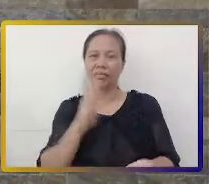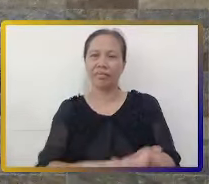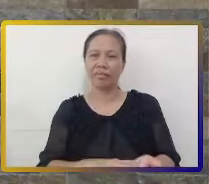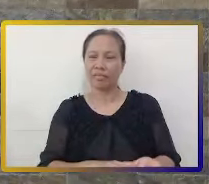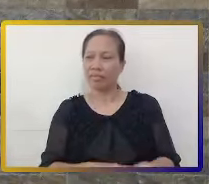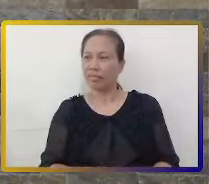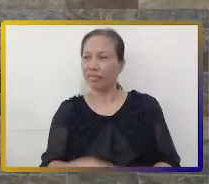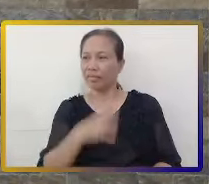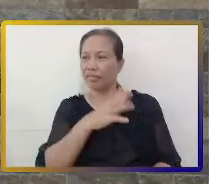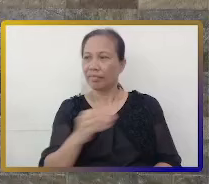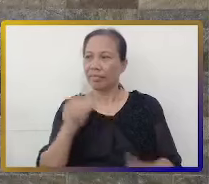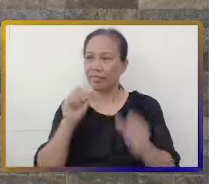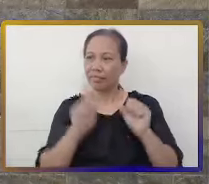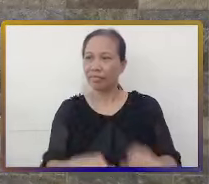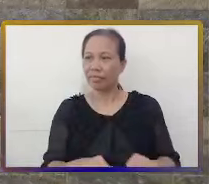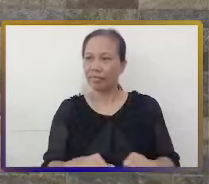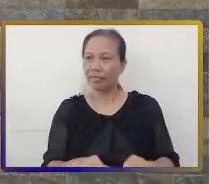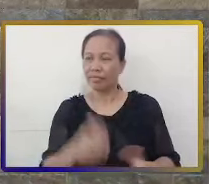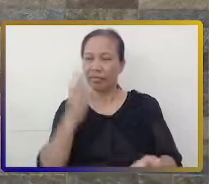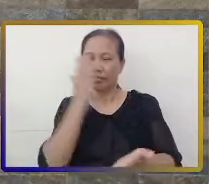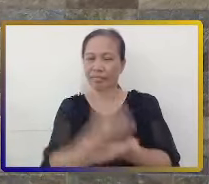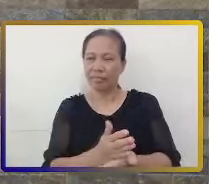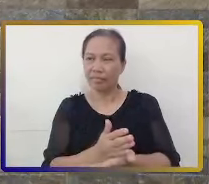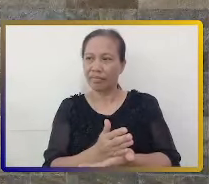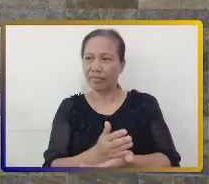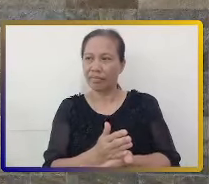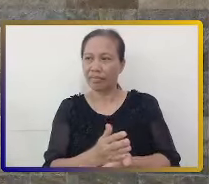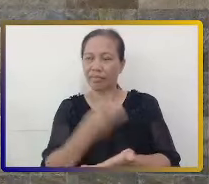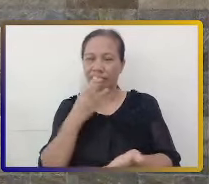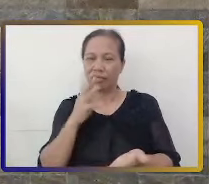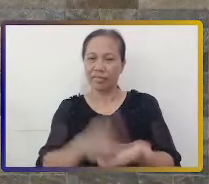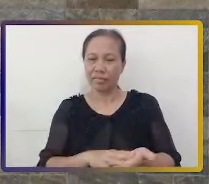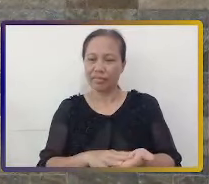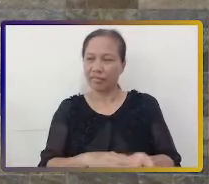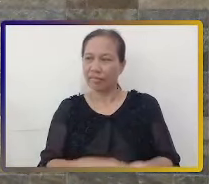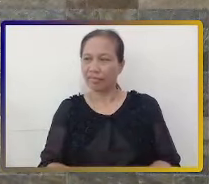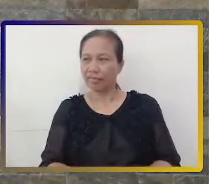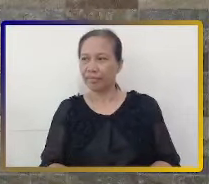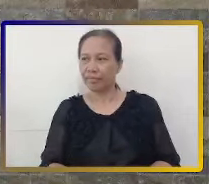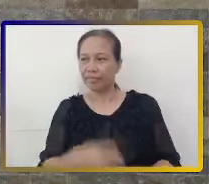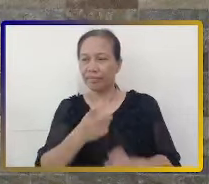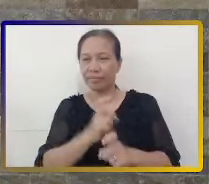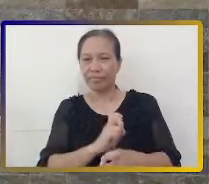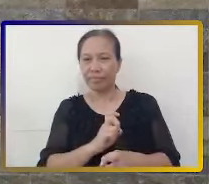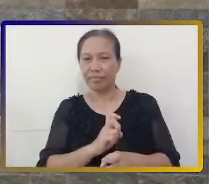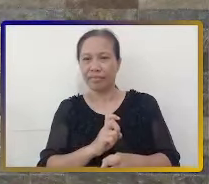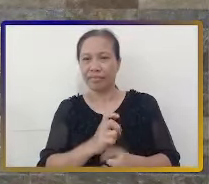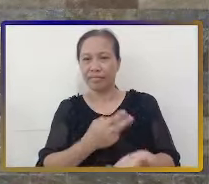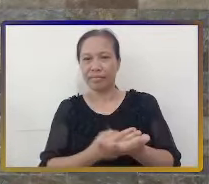it can Uh Uh stop the devourer from